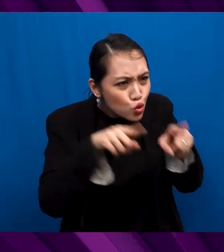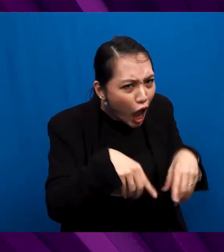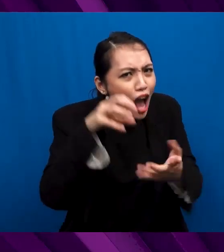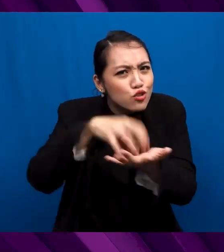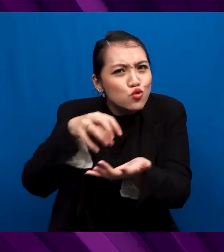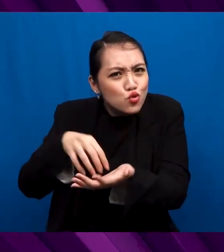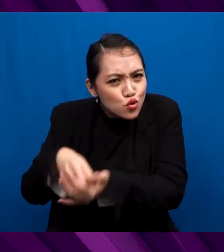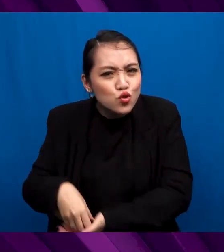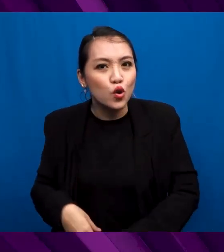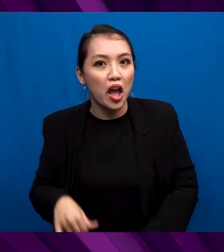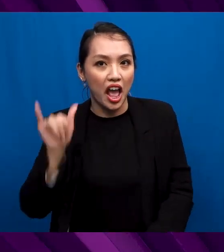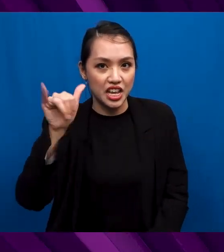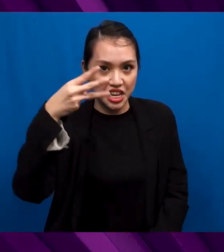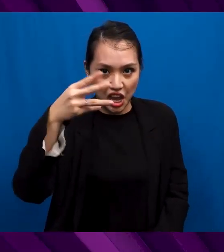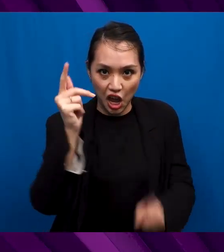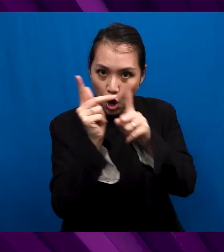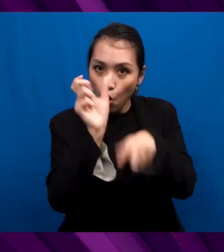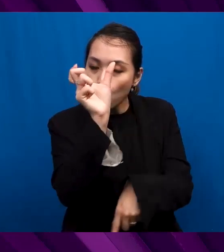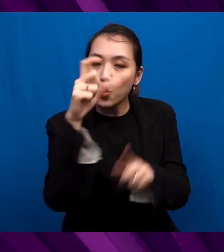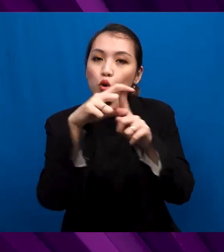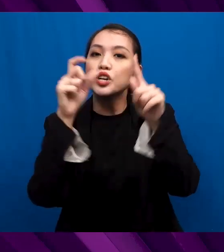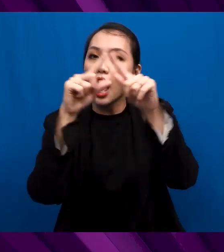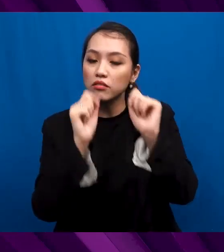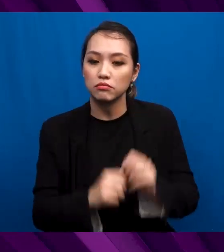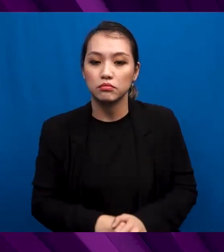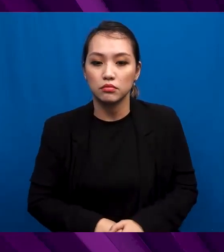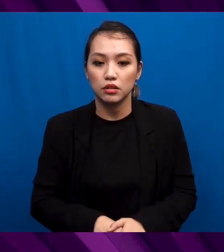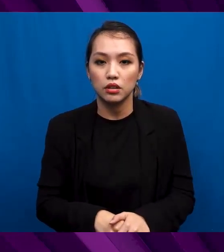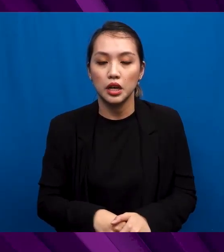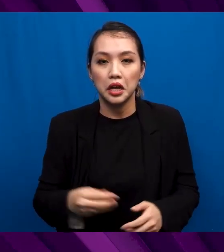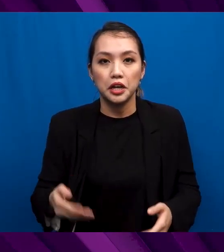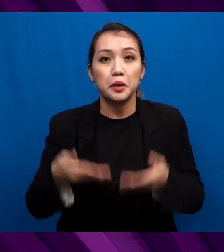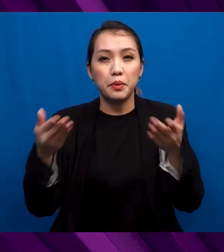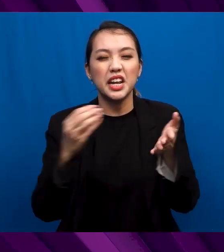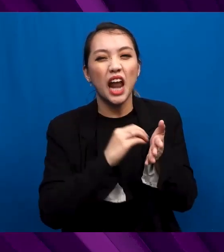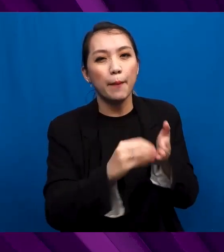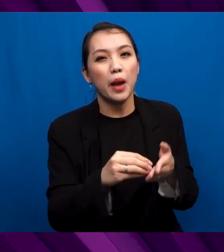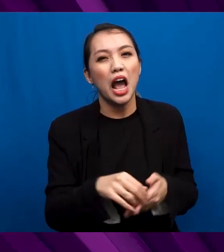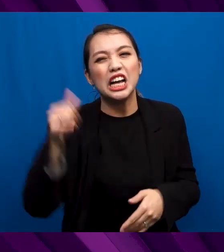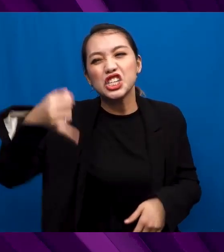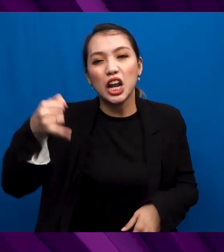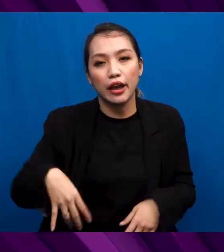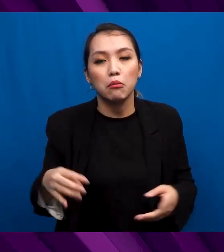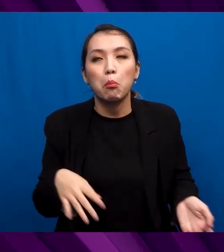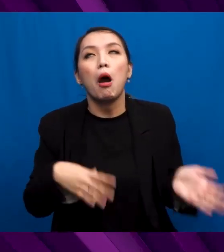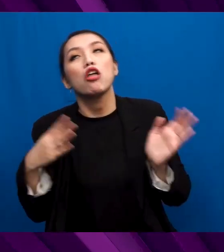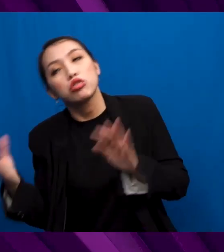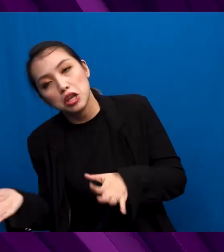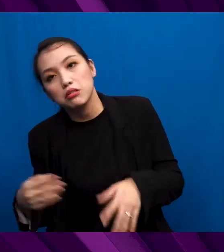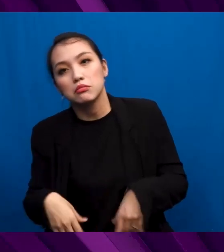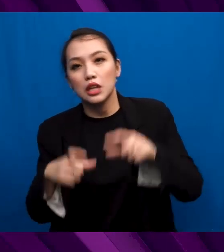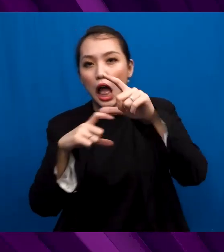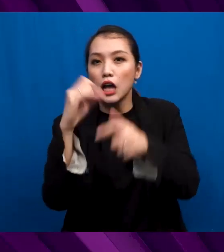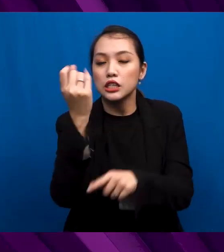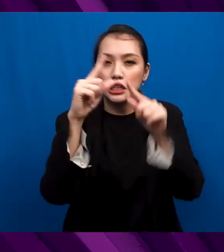apes, penyakitan, mati lu, istilahnya begitu. Nggak punya masa depan yang cerah atau